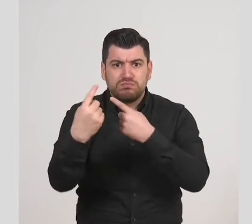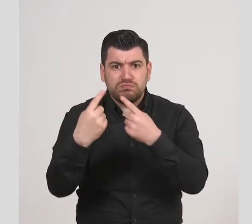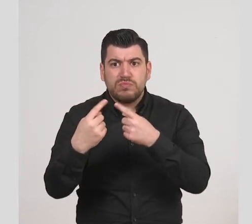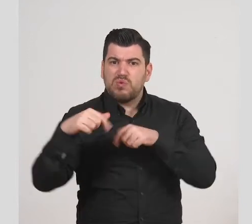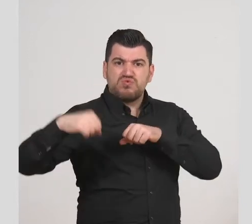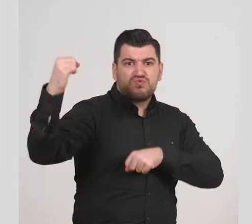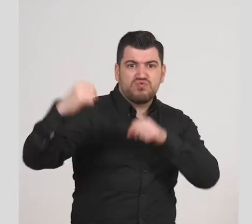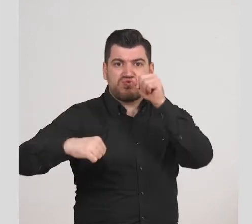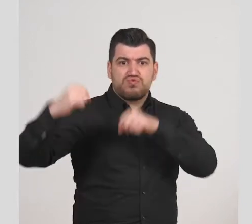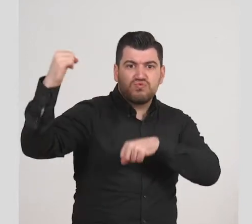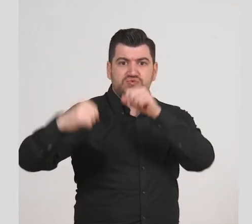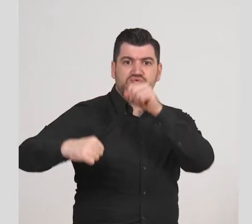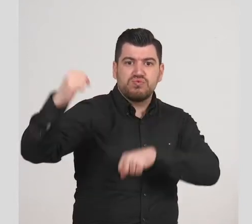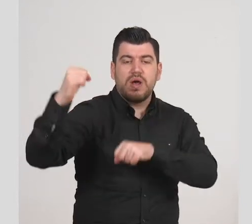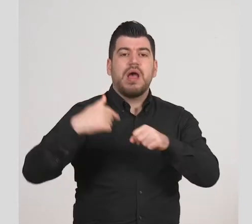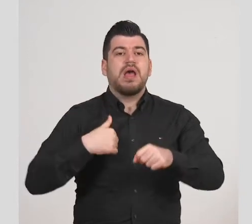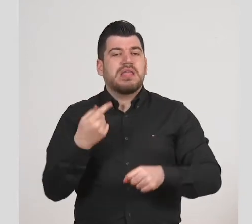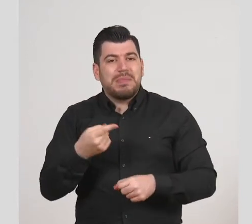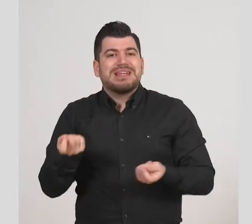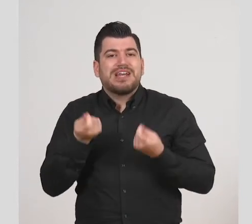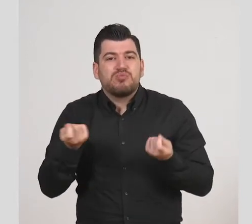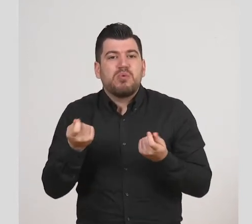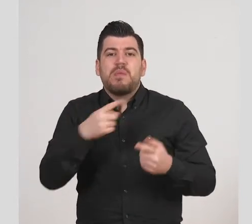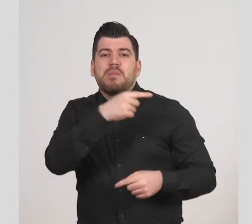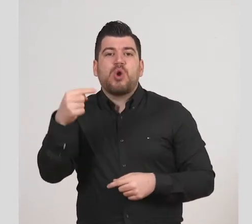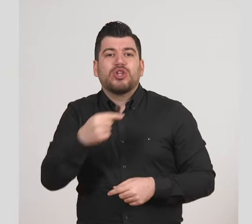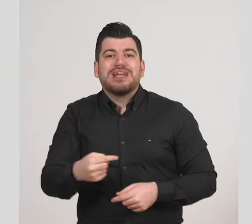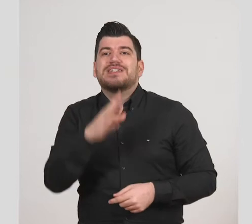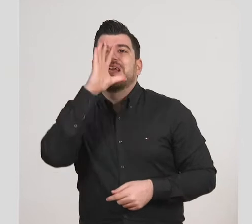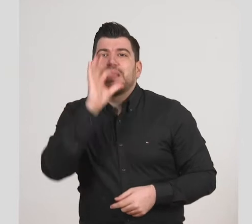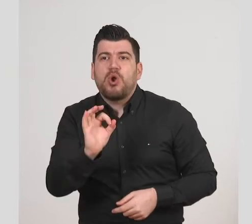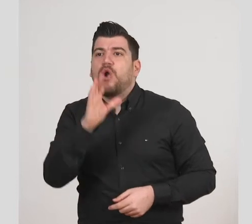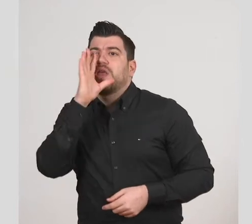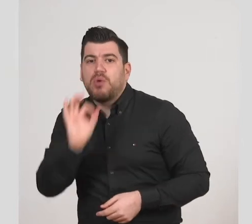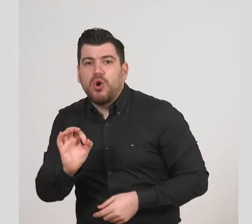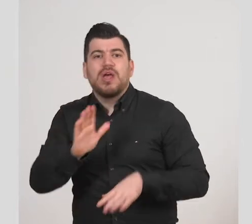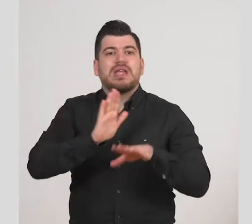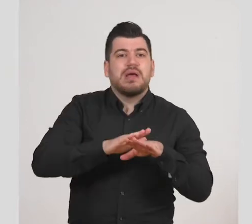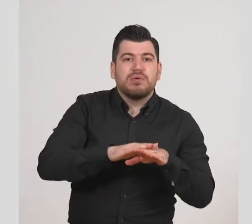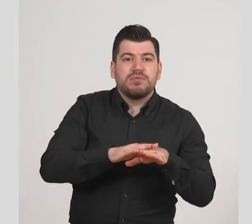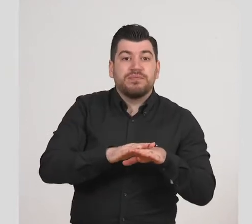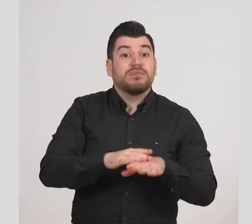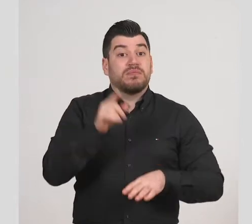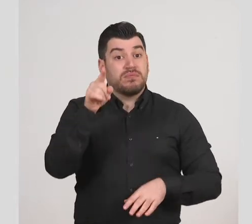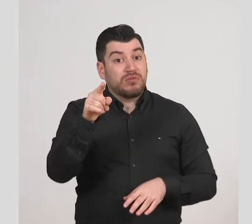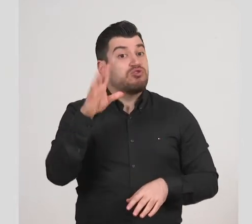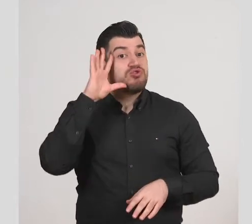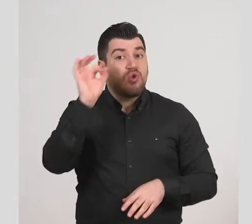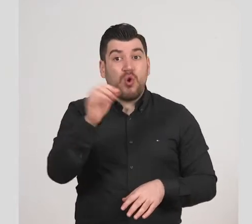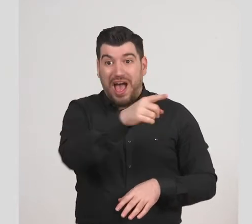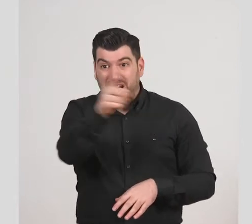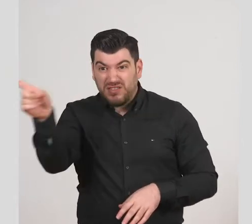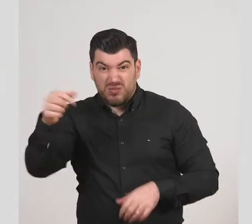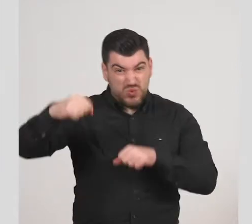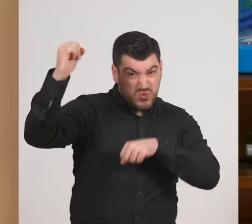χρησιμοποιώντας αιτιολογικές προτάσεις, δηλαδή το γιατί, και αποδείξεις, παραδείγματα, με σκοπό να πείσει ακόμα και αυτός